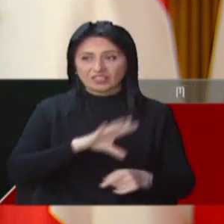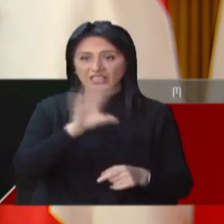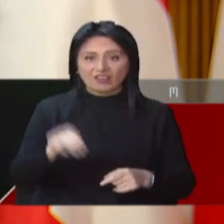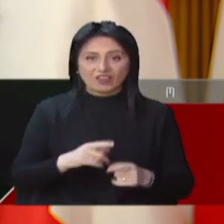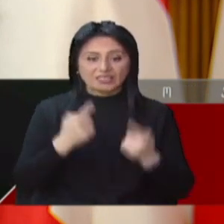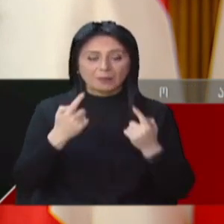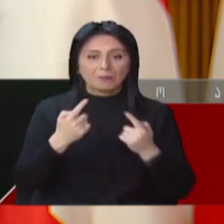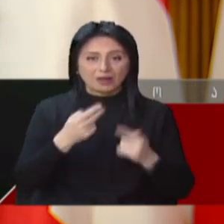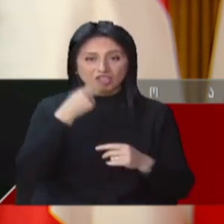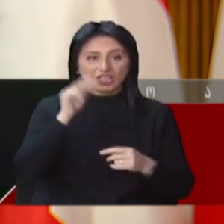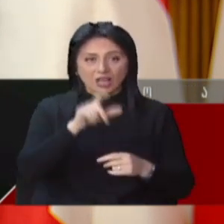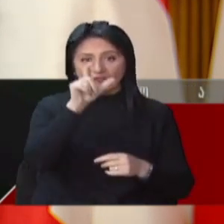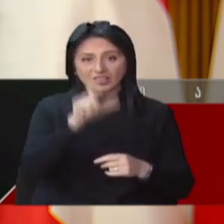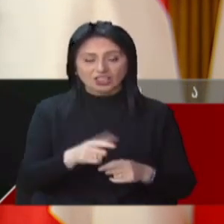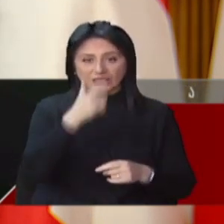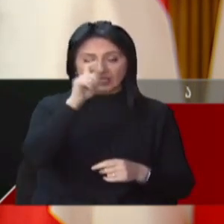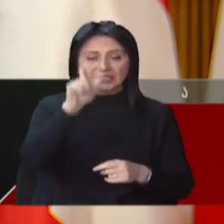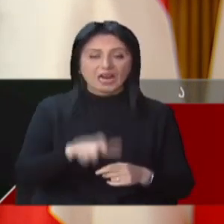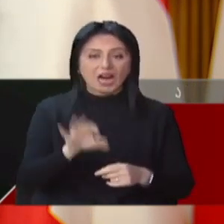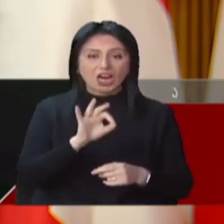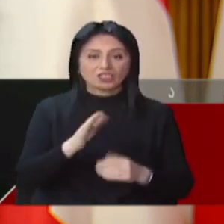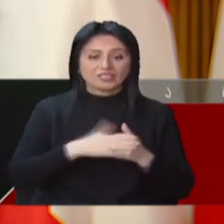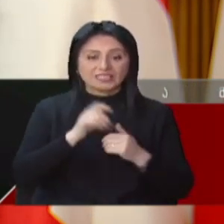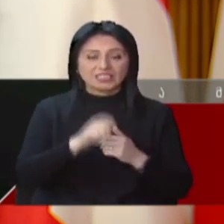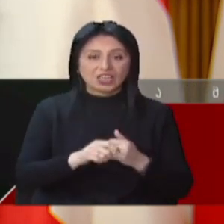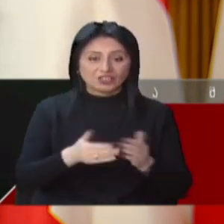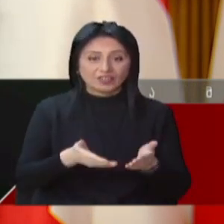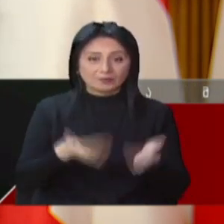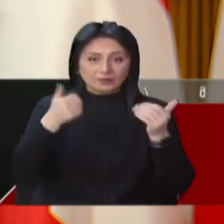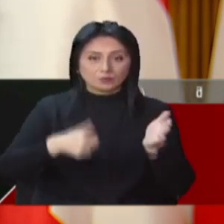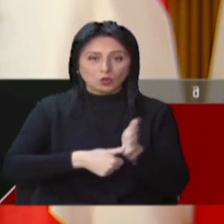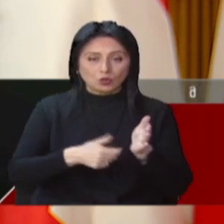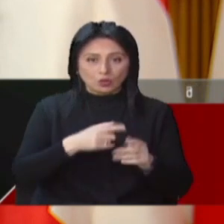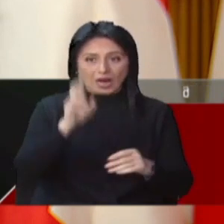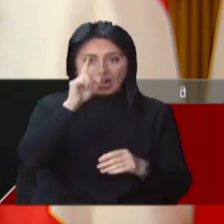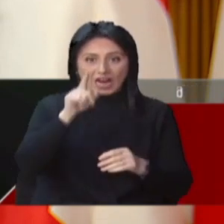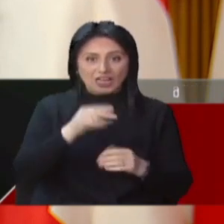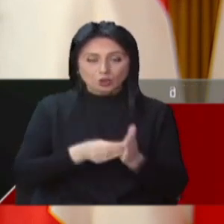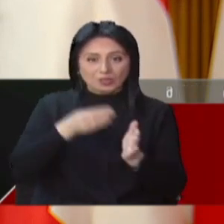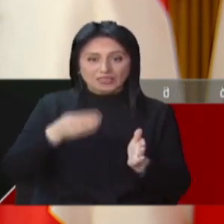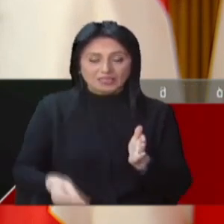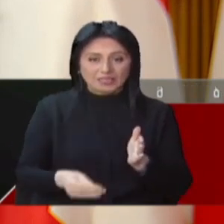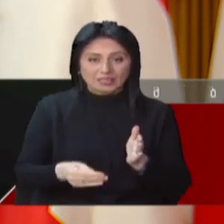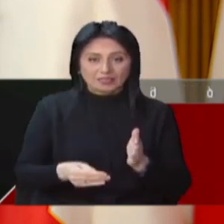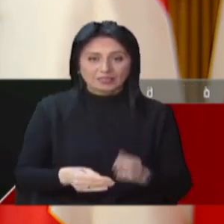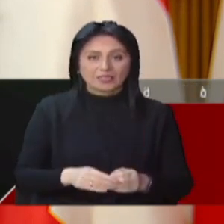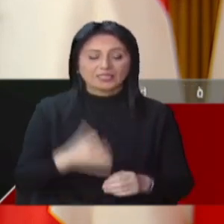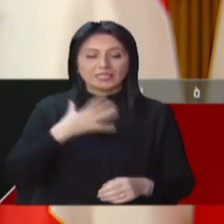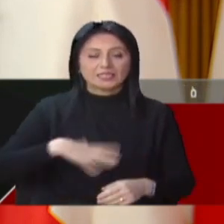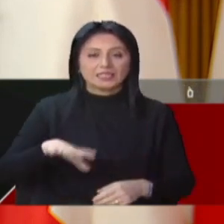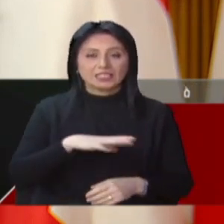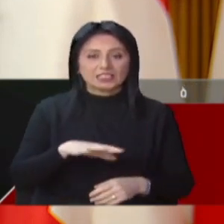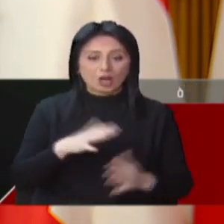qvelaze mashtaburi damnashavis Mikhail Saakashvilis sasjelisgan dakhsnas, khelisuplebis diskreditatsias,